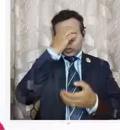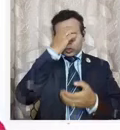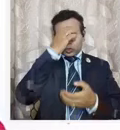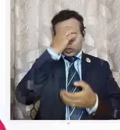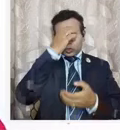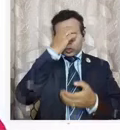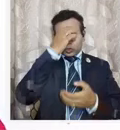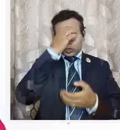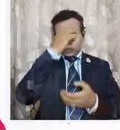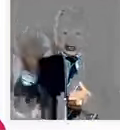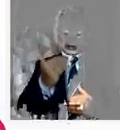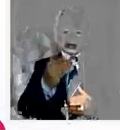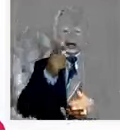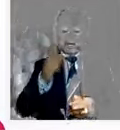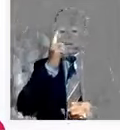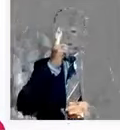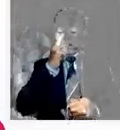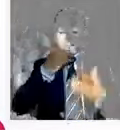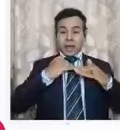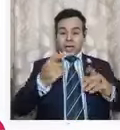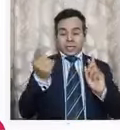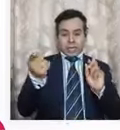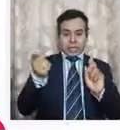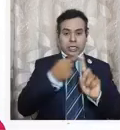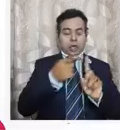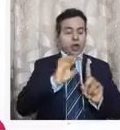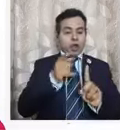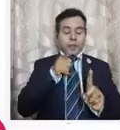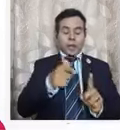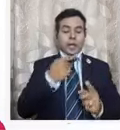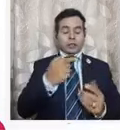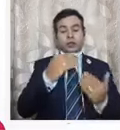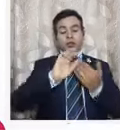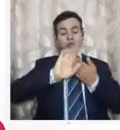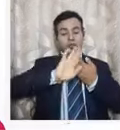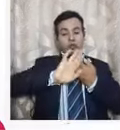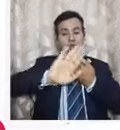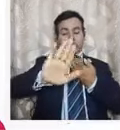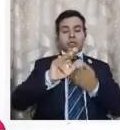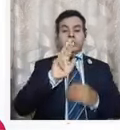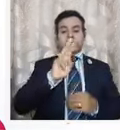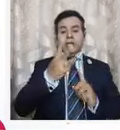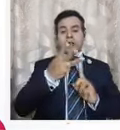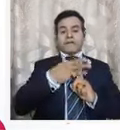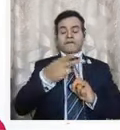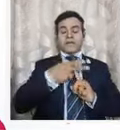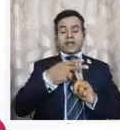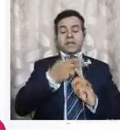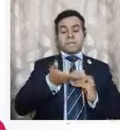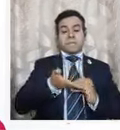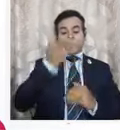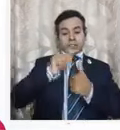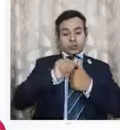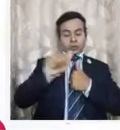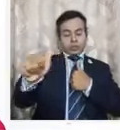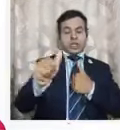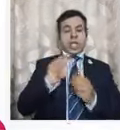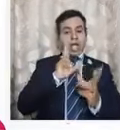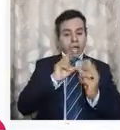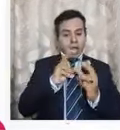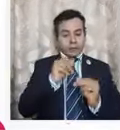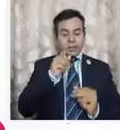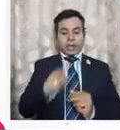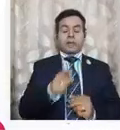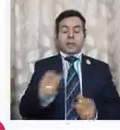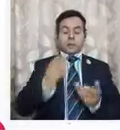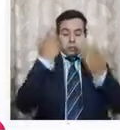অবশ্যই মাস্ক পরেন, বারবার সাবান পানি দিয়ে 20 সেকেন্ড ধরে হাত ধোন, জনসমাবেশ এড়িয়ে চলেন এবং কমপক্ষে 3 ফুট